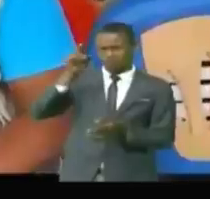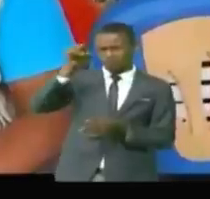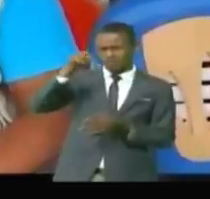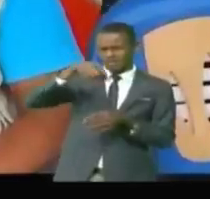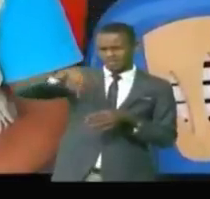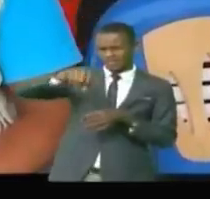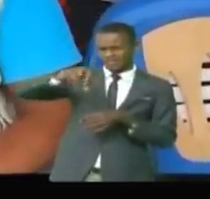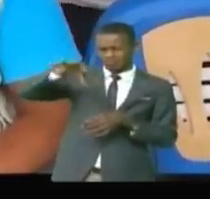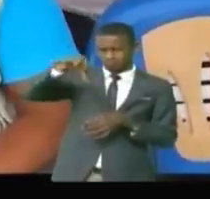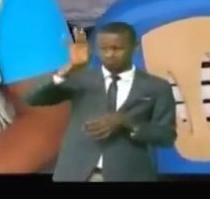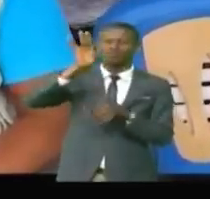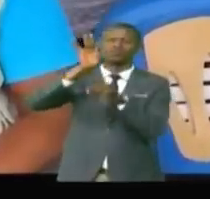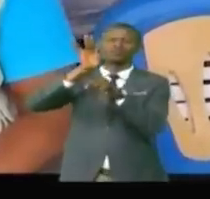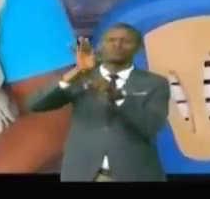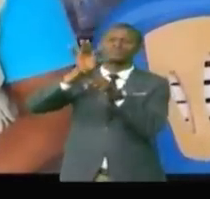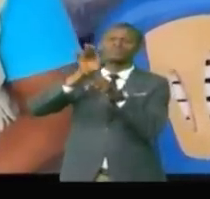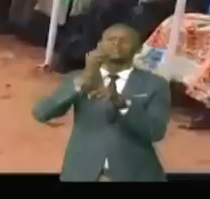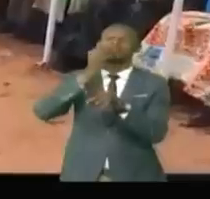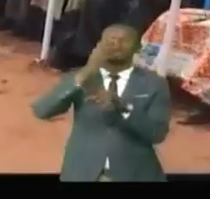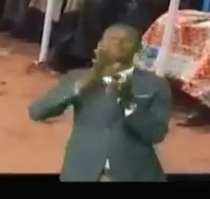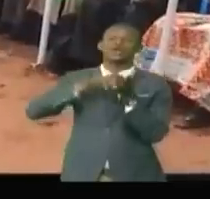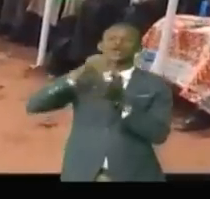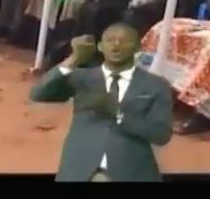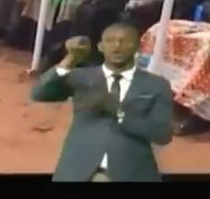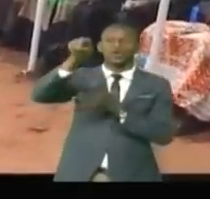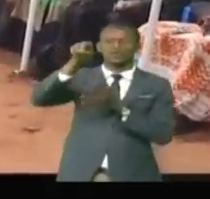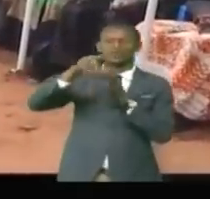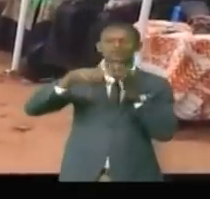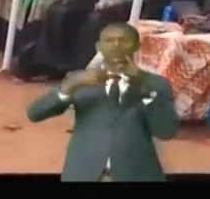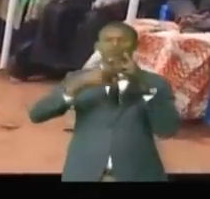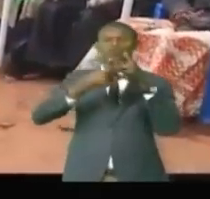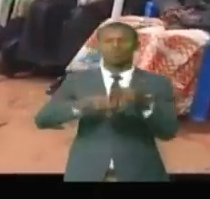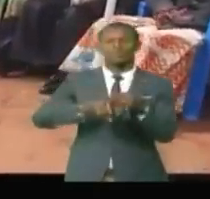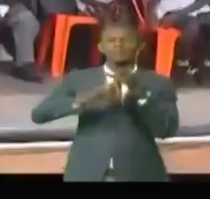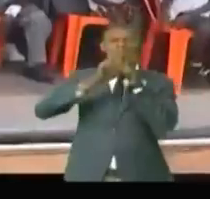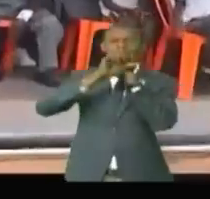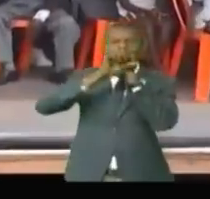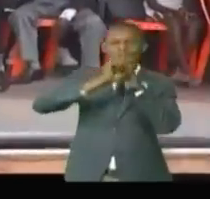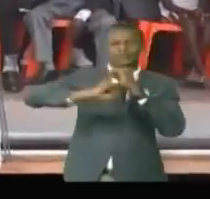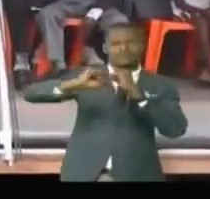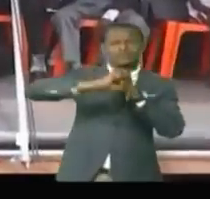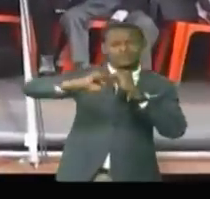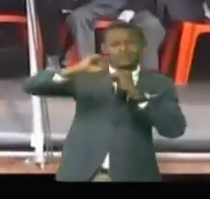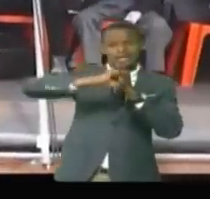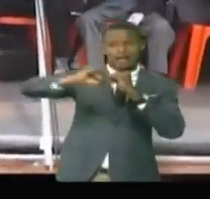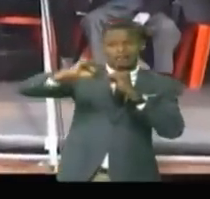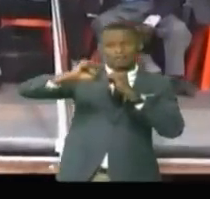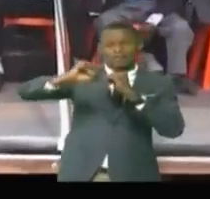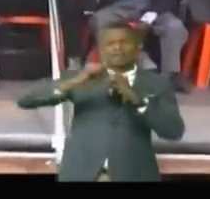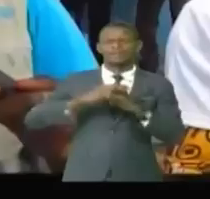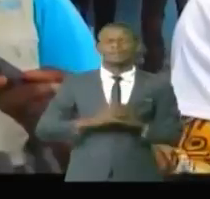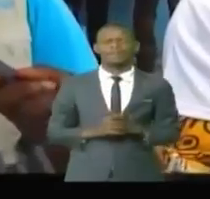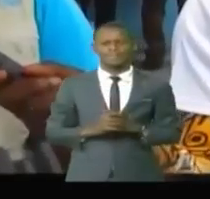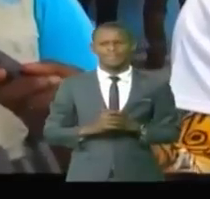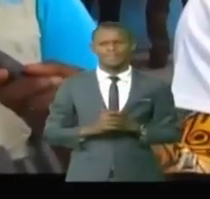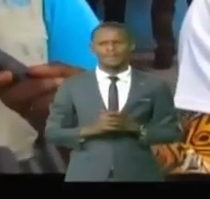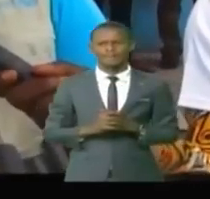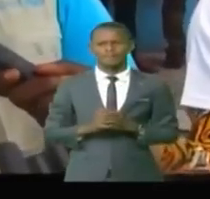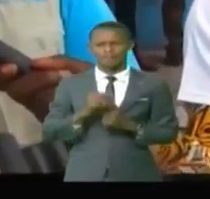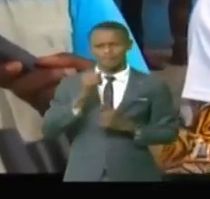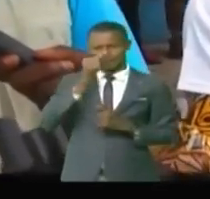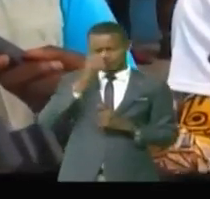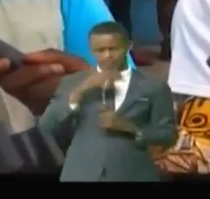été choisi pour le lancement de cette campagne. Le chef du bureau de l'UNICEF, Grand Kassai, Arsène